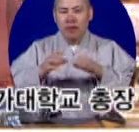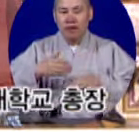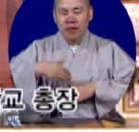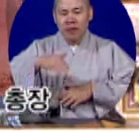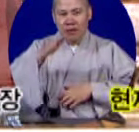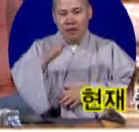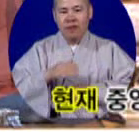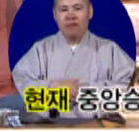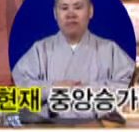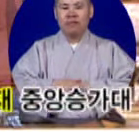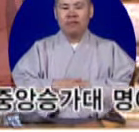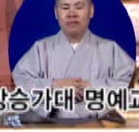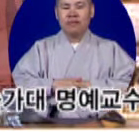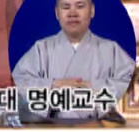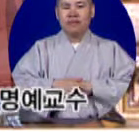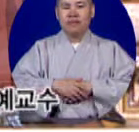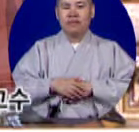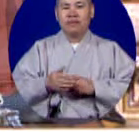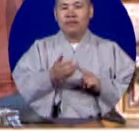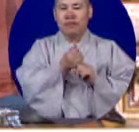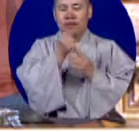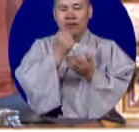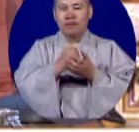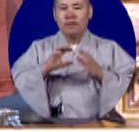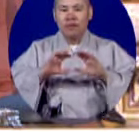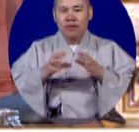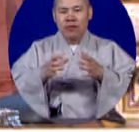그러면 피 안은